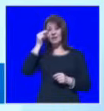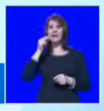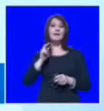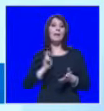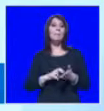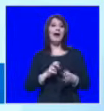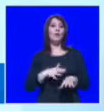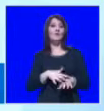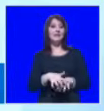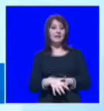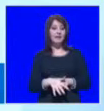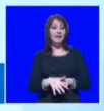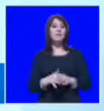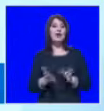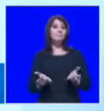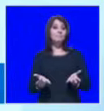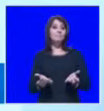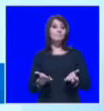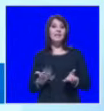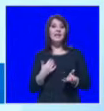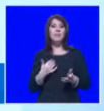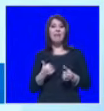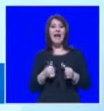все още има твърде много ликвидност.